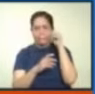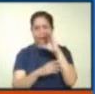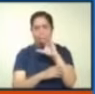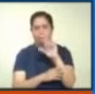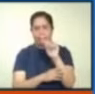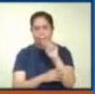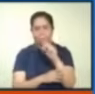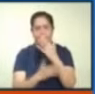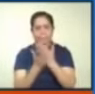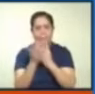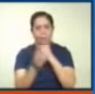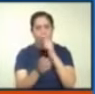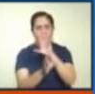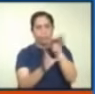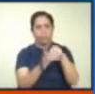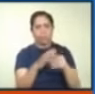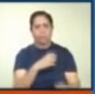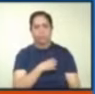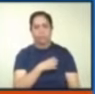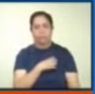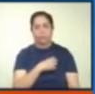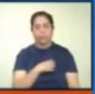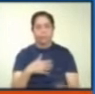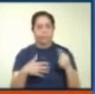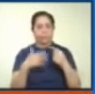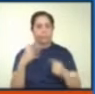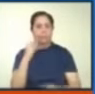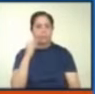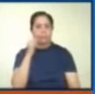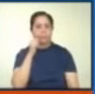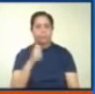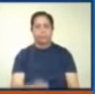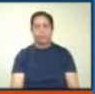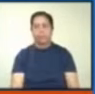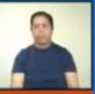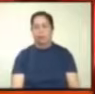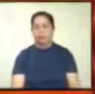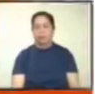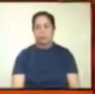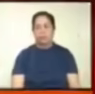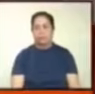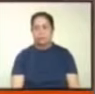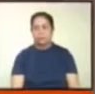clan at mga sangkot na pulis. Umaksyon si Marlene Alcaide.